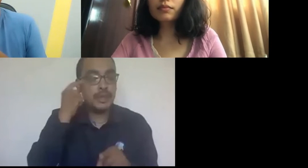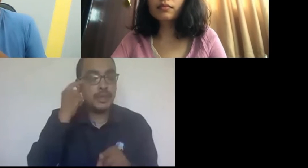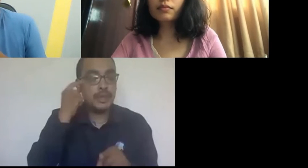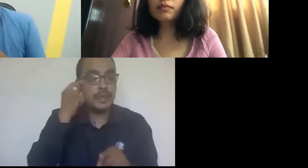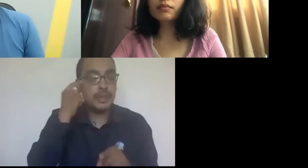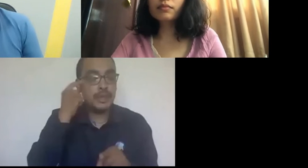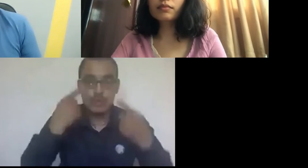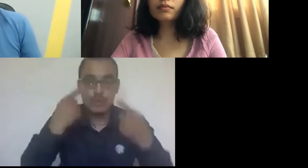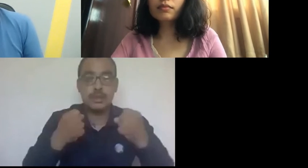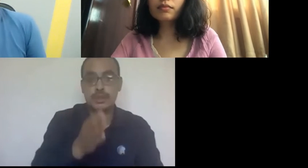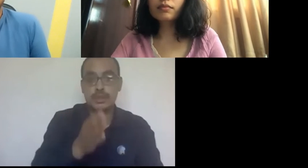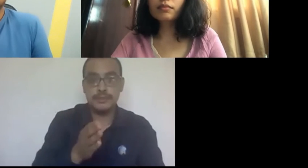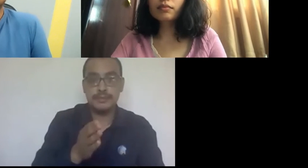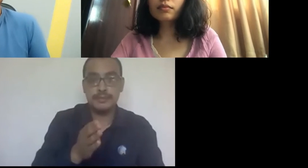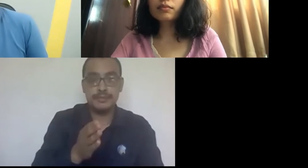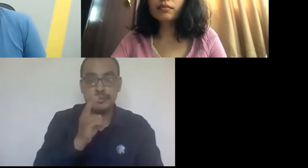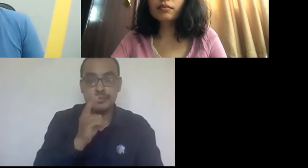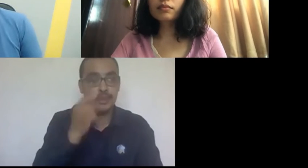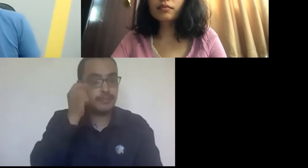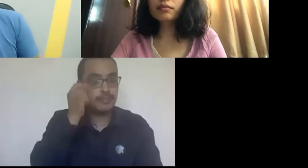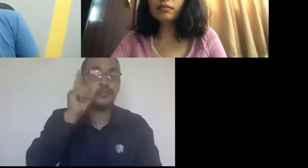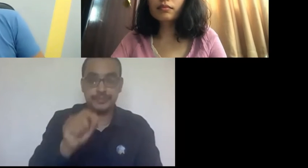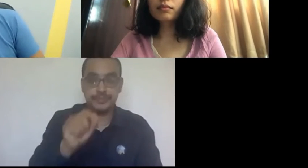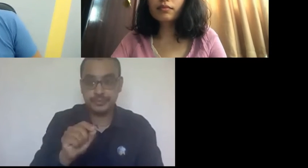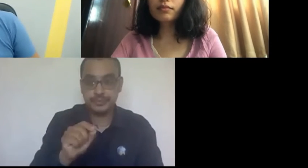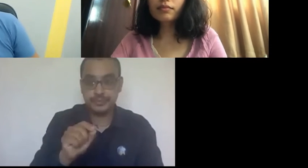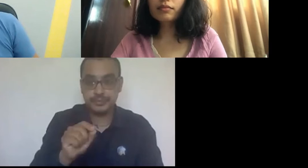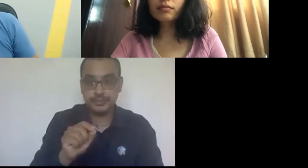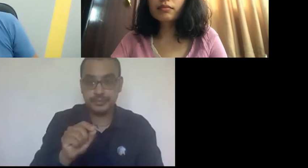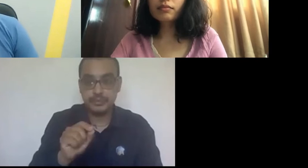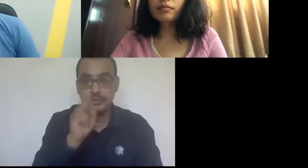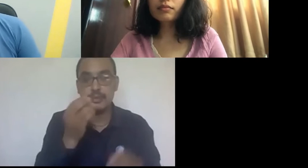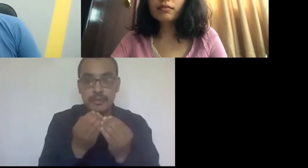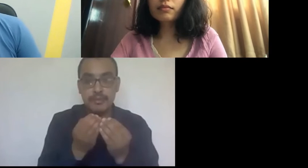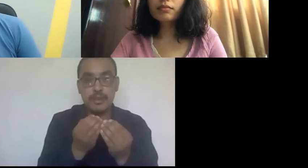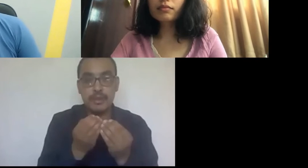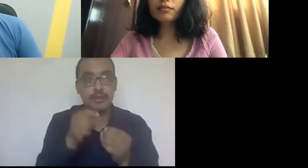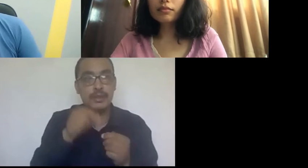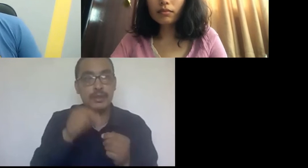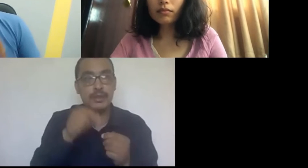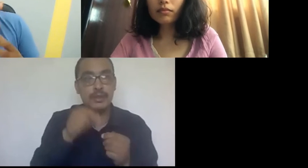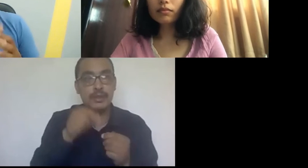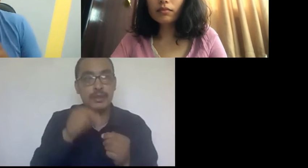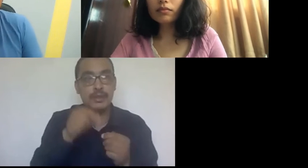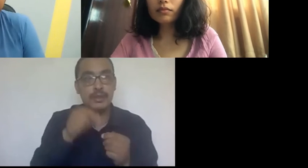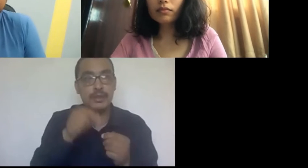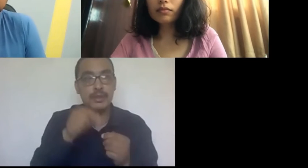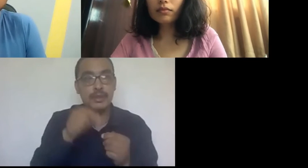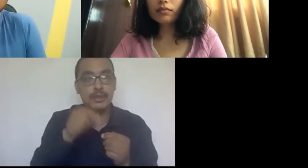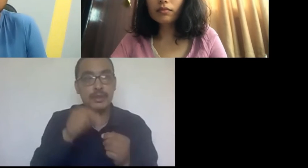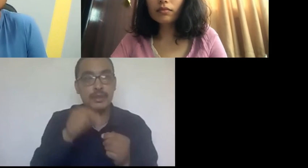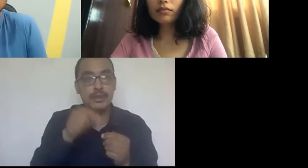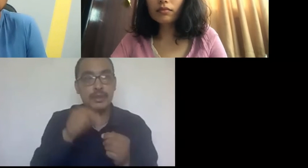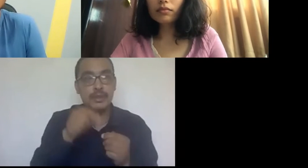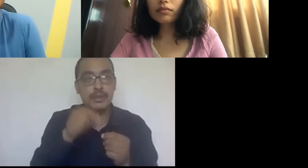सक्छौँ. अब त्यसै गरिकन अब अगाडि अलिकति बढाउँदै जाने क्रममा मैले एउटा याद गरेको सोसियल मिडिया एडजस्टमेन्ट इस्युज